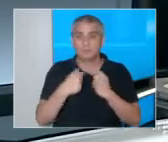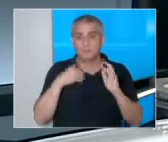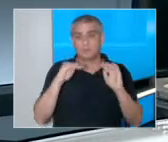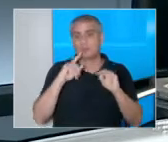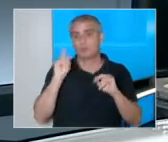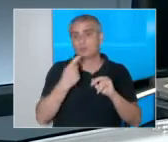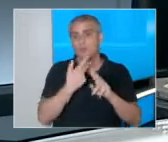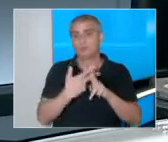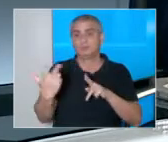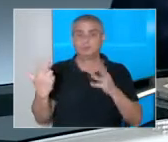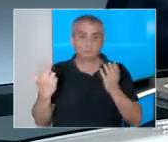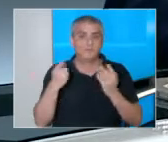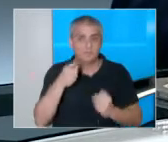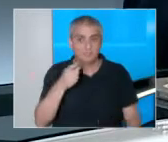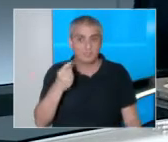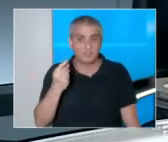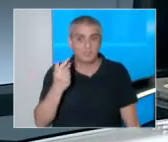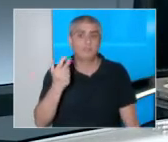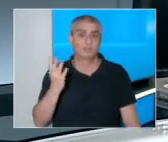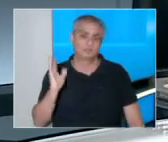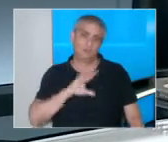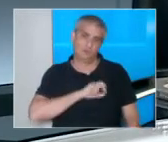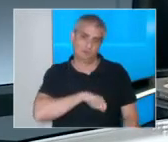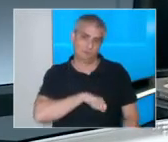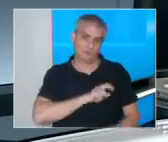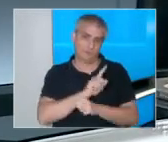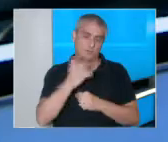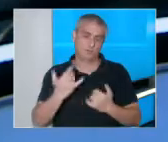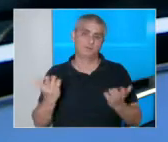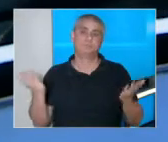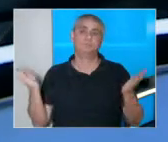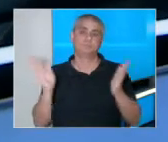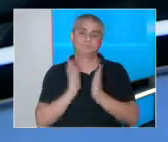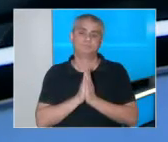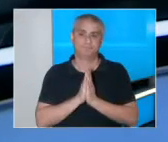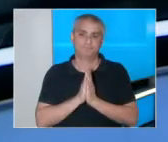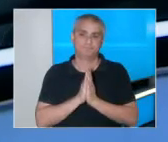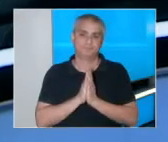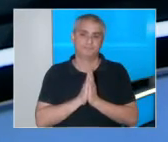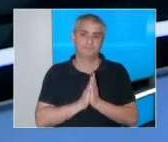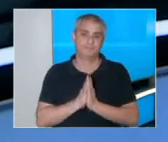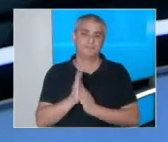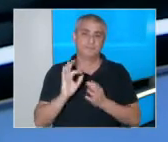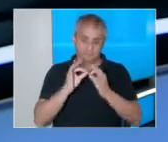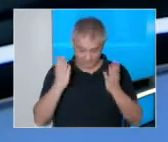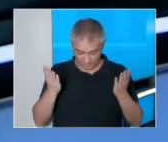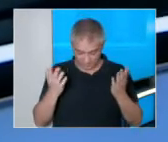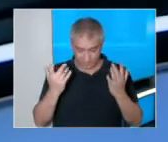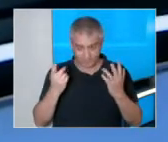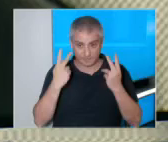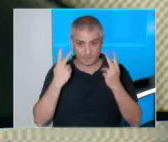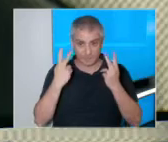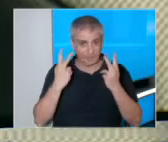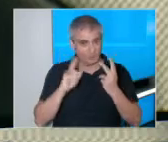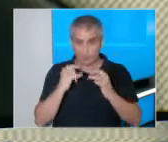מאחלים לכולם זכאים, וזה אני חושב שאלוי חיובי בתקופה הזאת. כן. אתה אומר, אין רע בלי טוב, הרשתות חברתיות